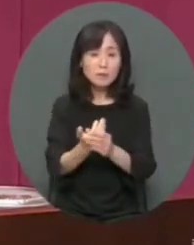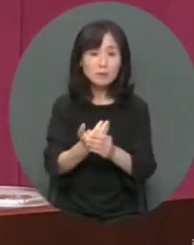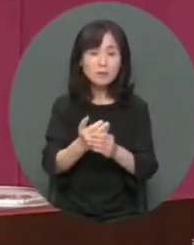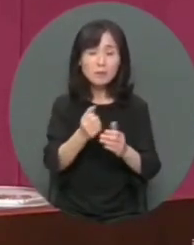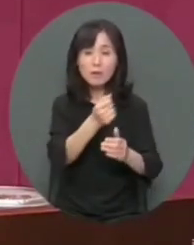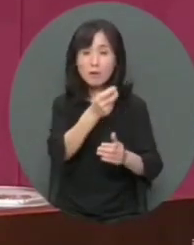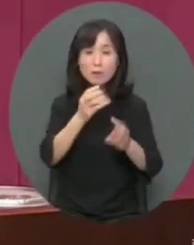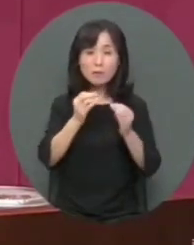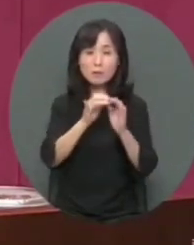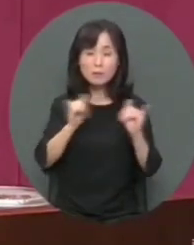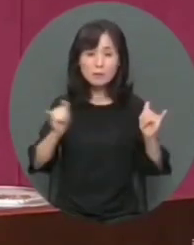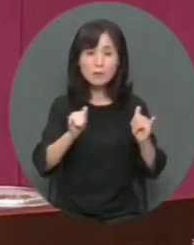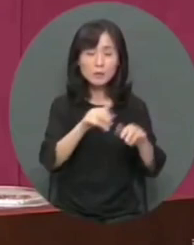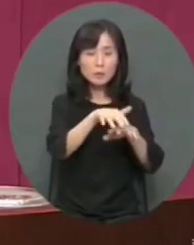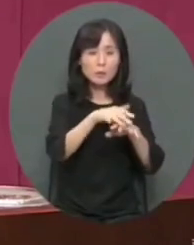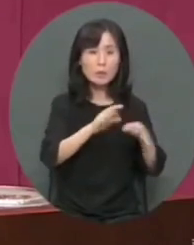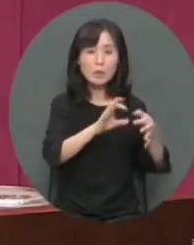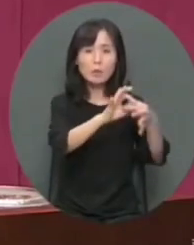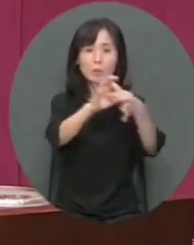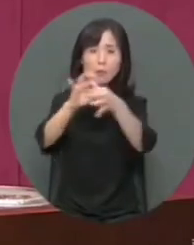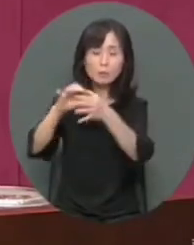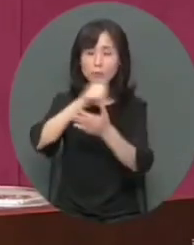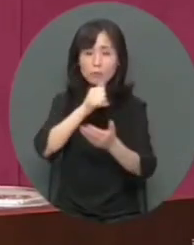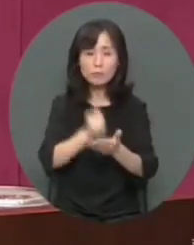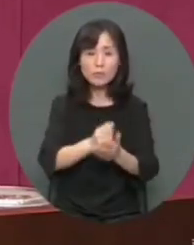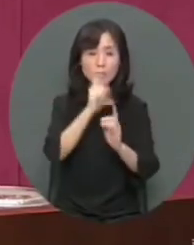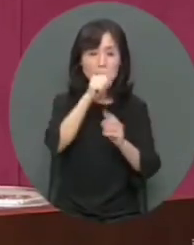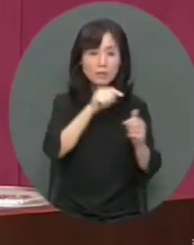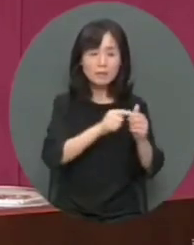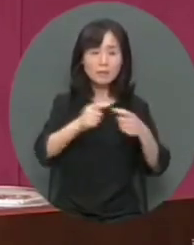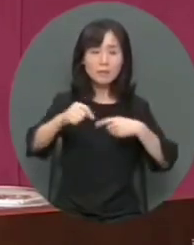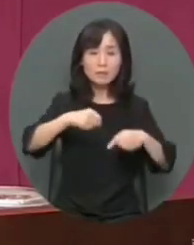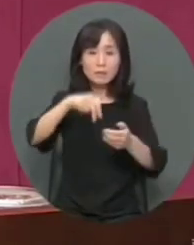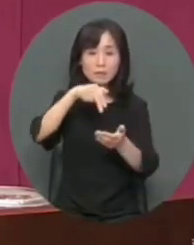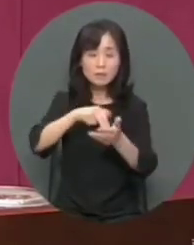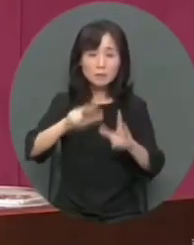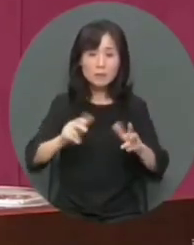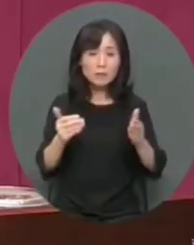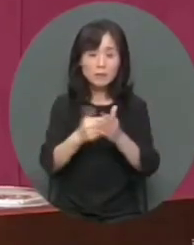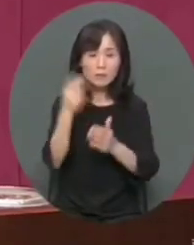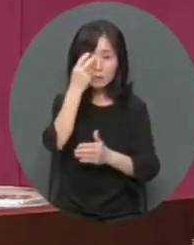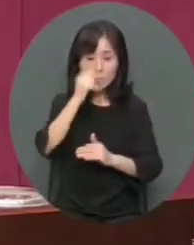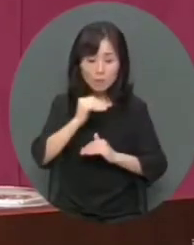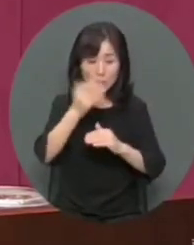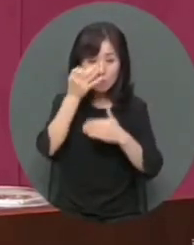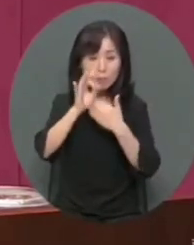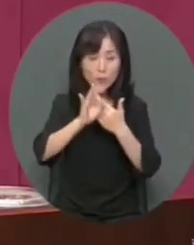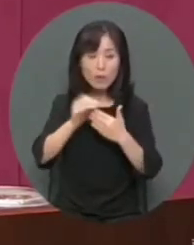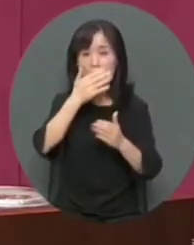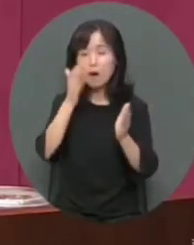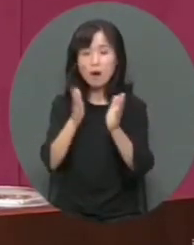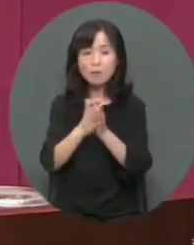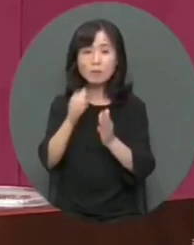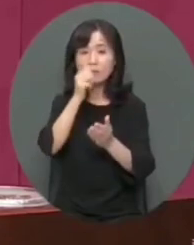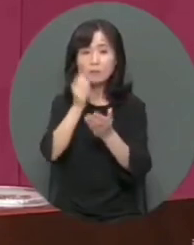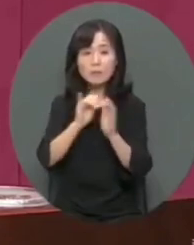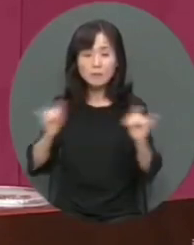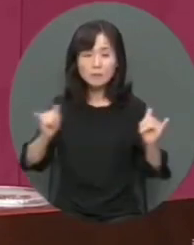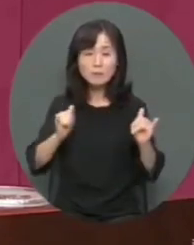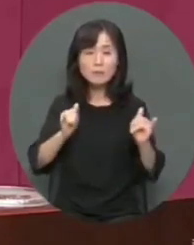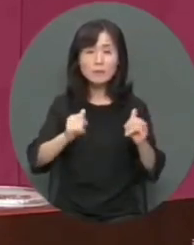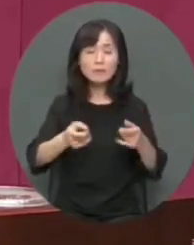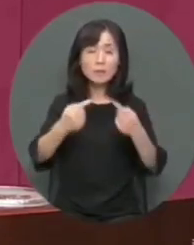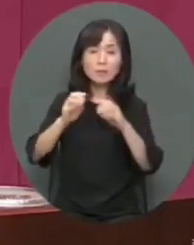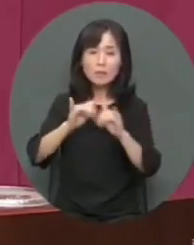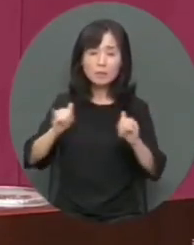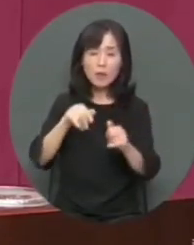관련자가 조직적으로 관여한 범죄로서 이 의원의 정치적 지위와 지금까지 수사 과정 등을 고려하면 공범들이나 참고인들에 대한